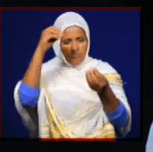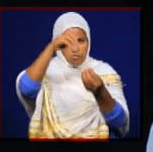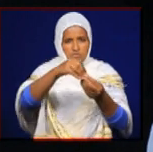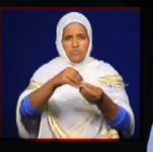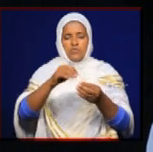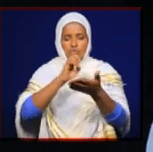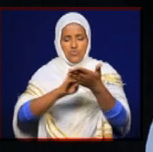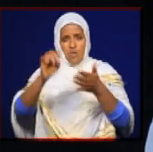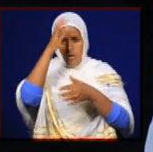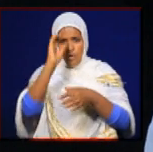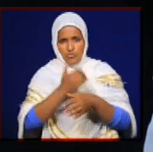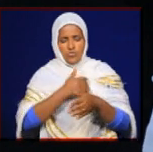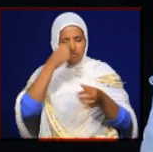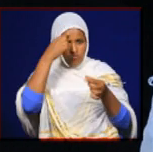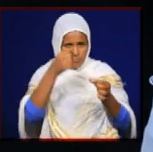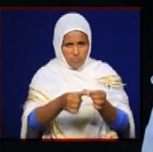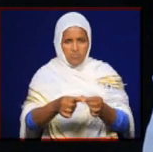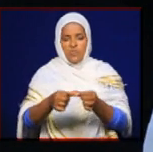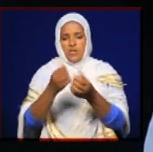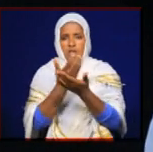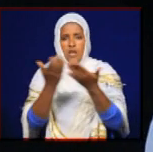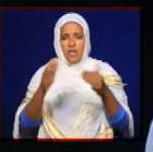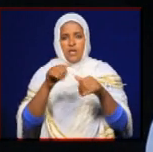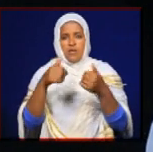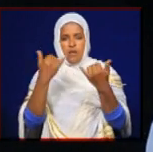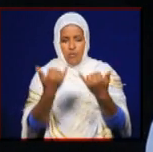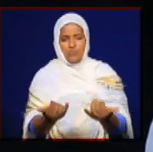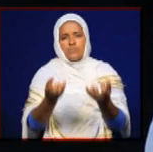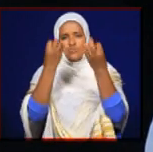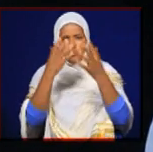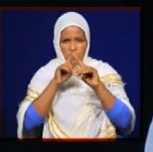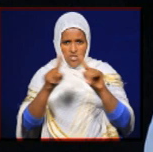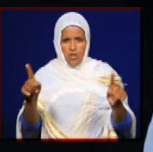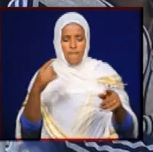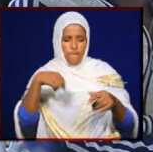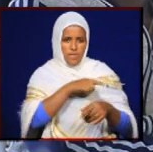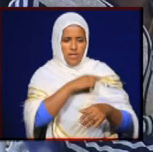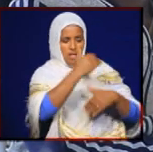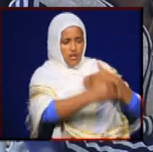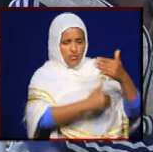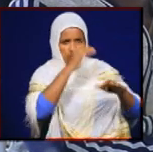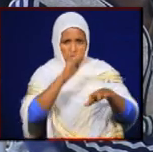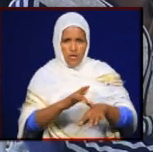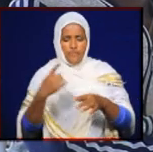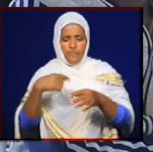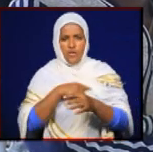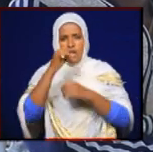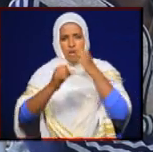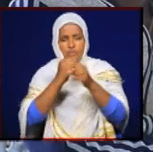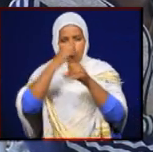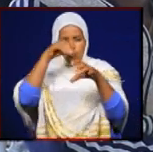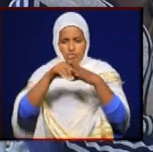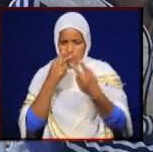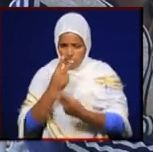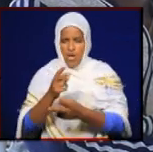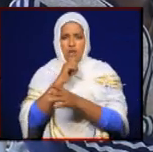የበረታ ስለመጣ ቅዱሳን አባቶቻችን የመዘከር የማስተዋወሱ ነገር ብዙም በተለይ በእኛ ትውልድ